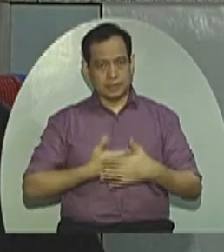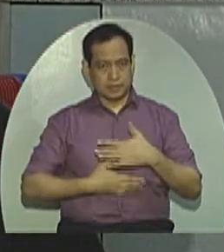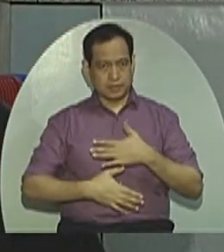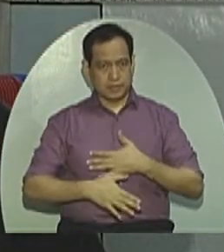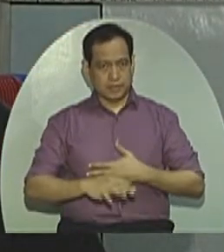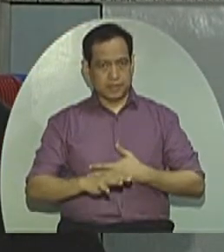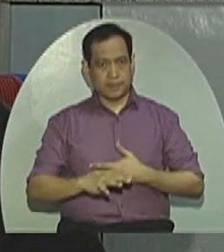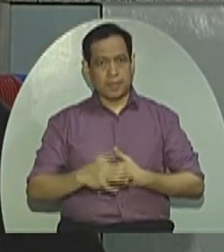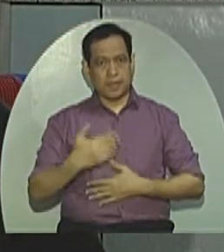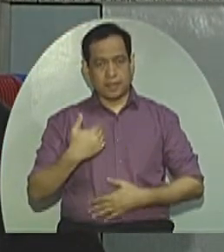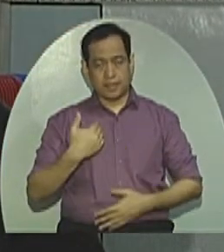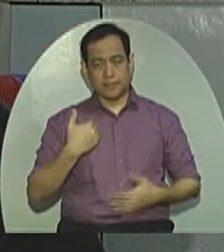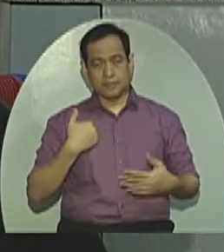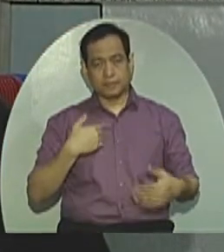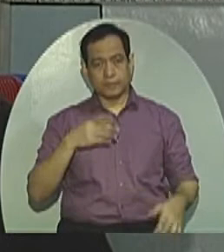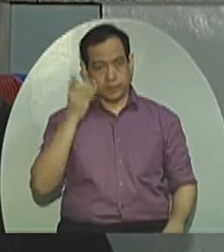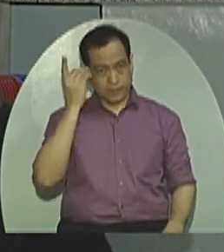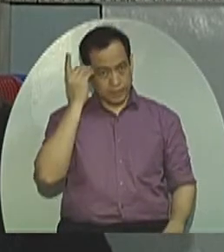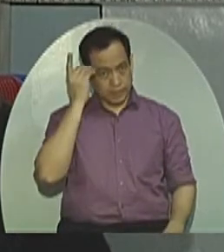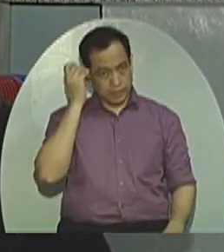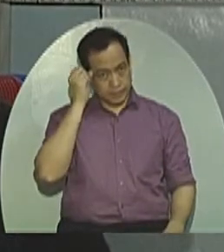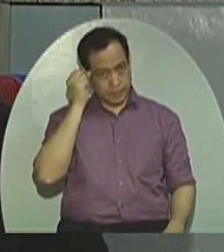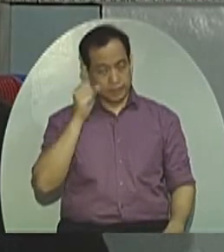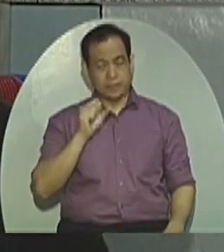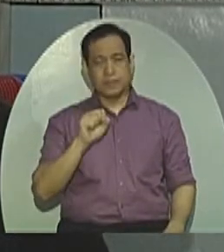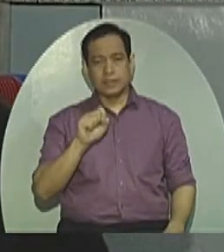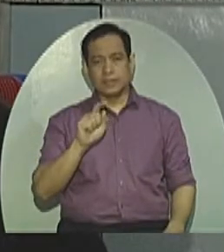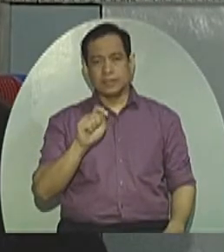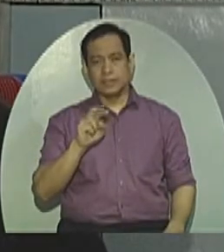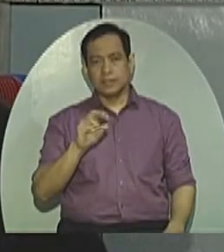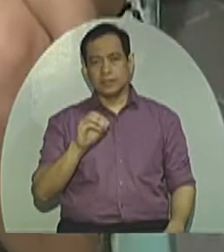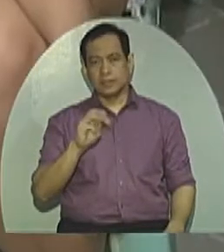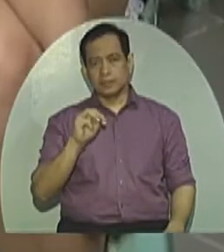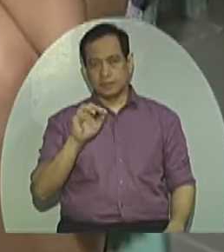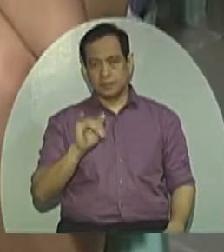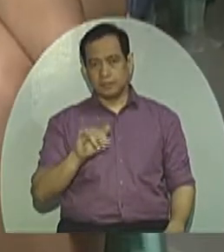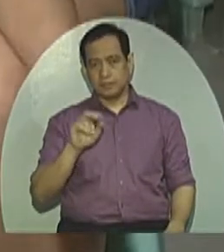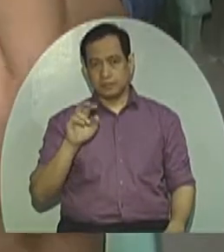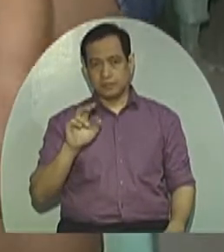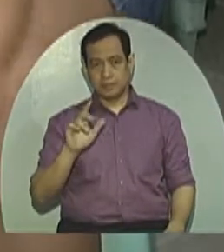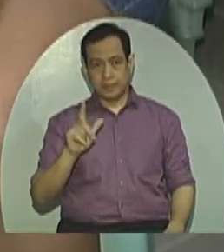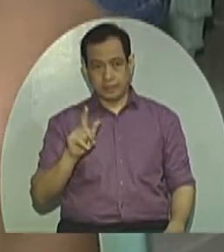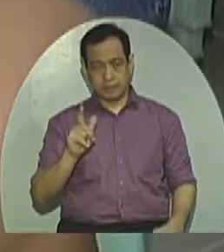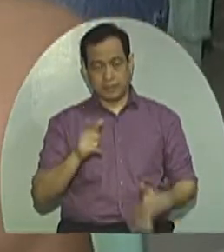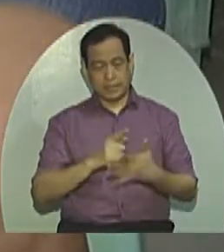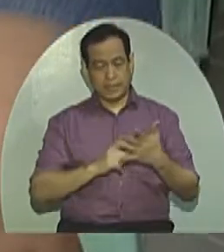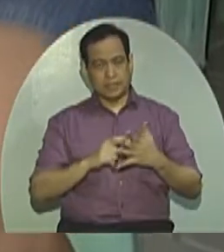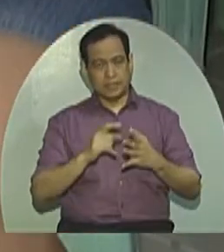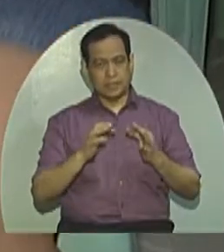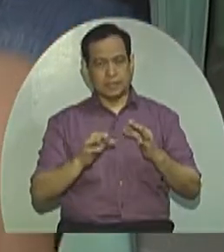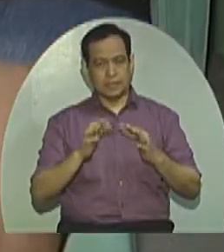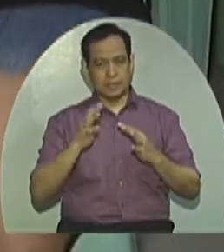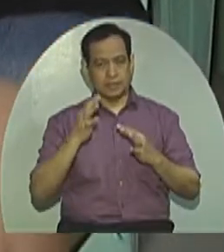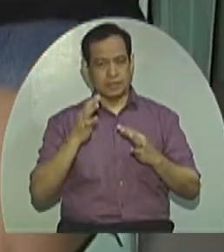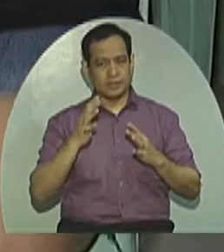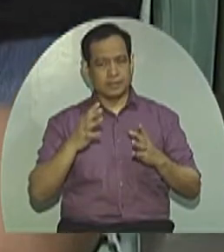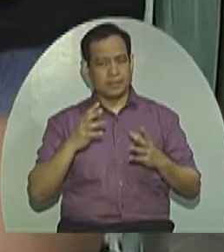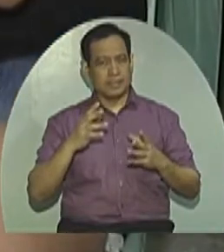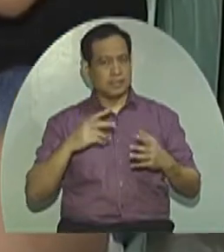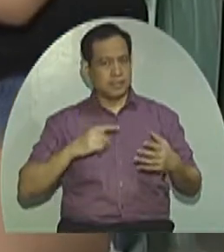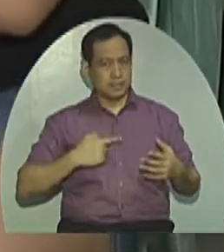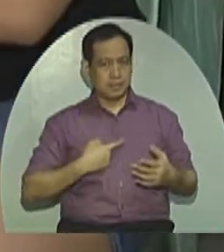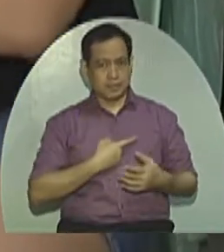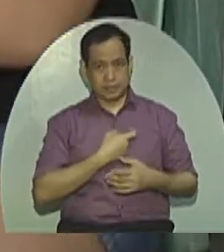siyang Down syndrome, yung tinatawag po na trisomy 21. Masakit man para sa kanila na